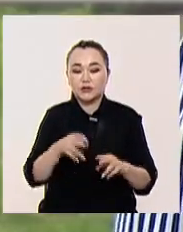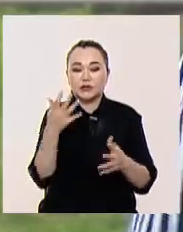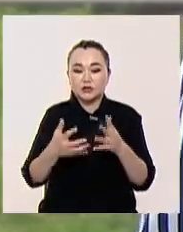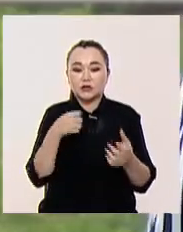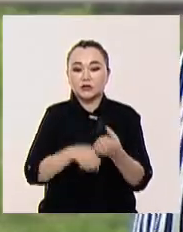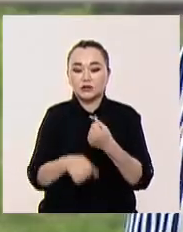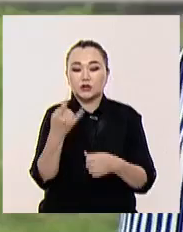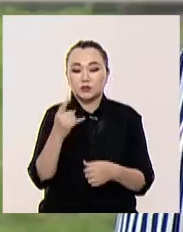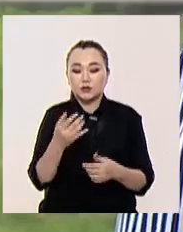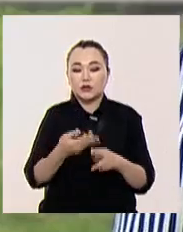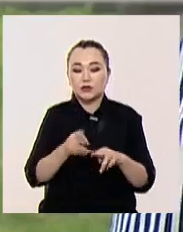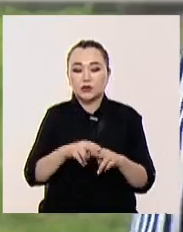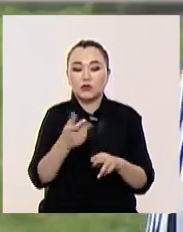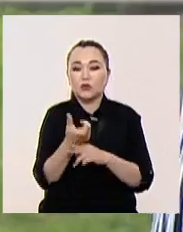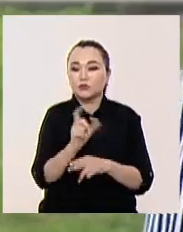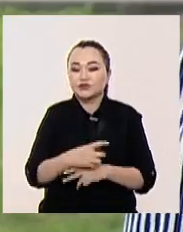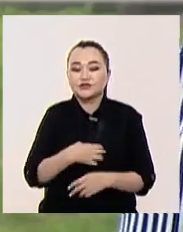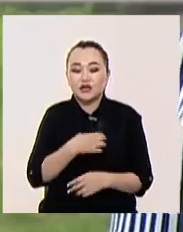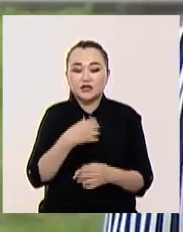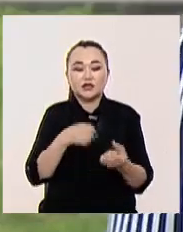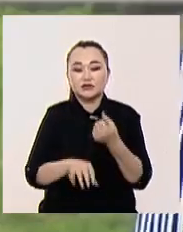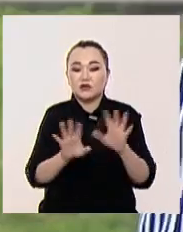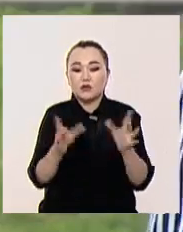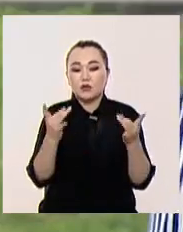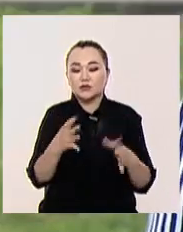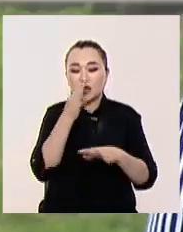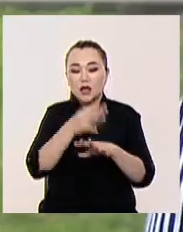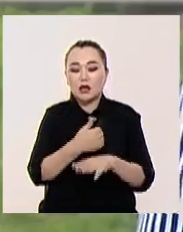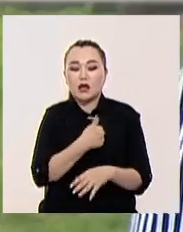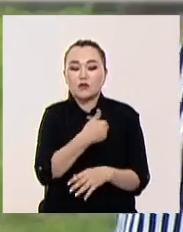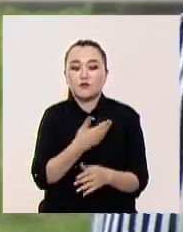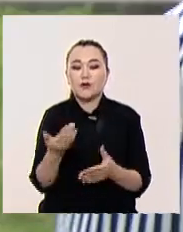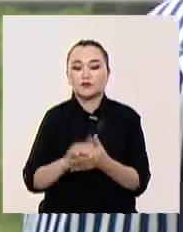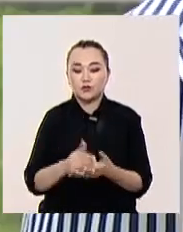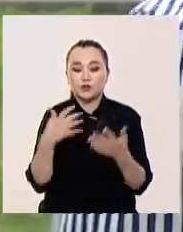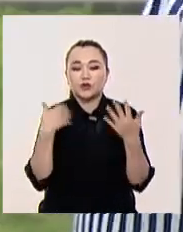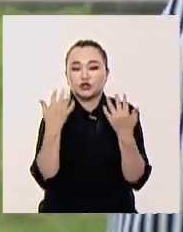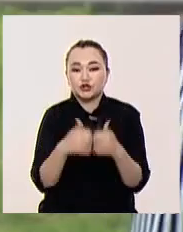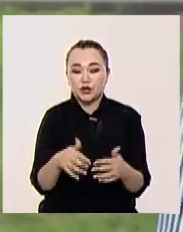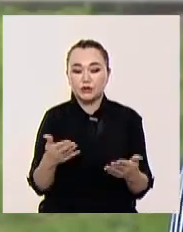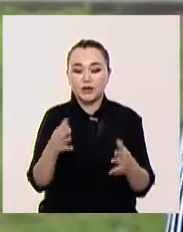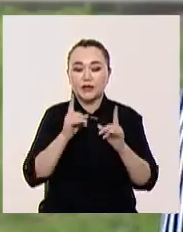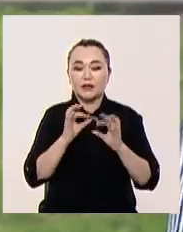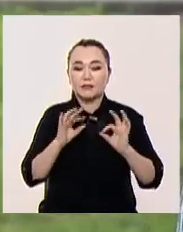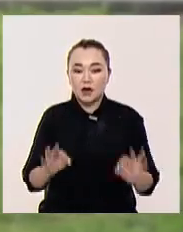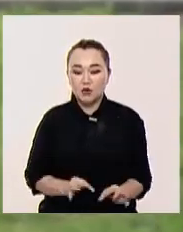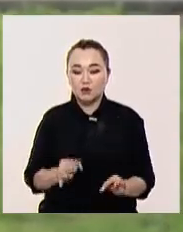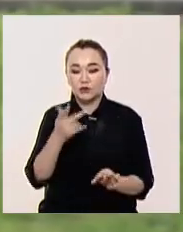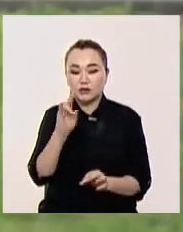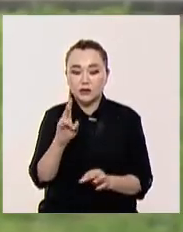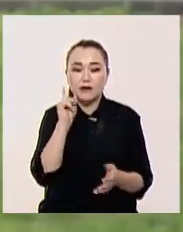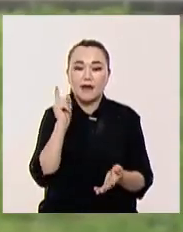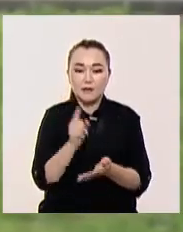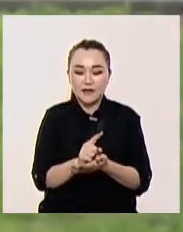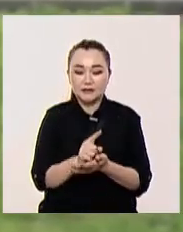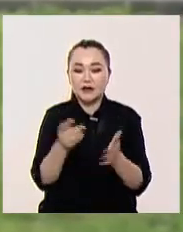изнасилует ребенка, это очень страшно. Не изнасилует, просто скажет, я хотел познакомиться. Поэтому считаю, что Генеральная прокуратура